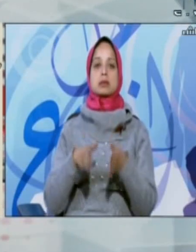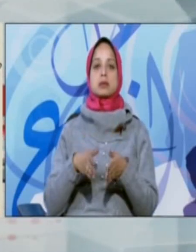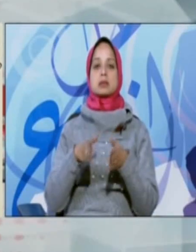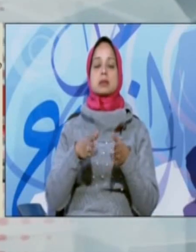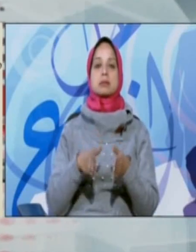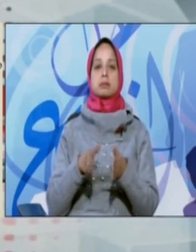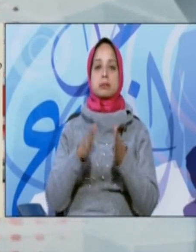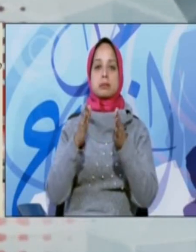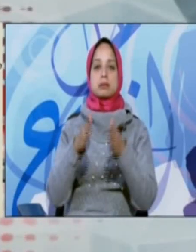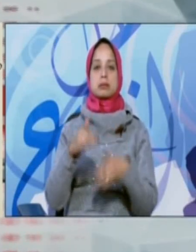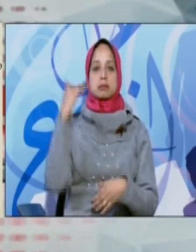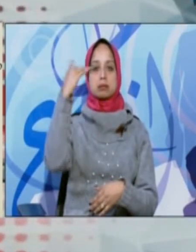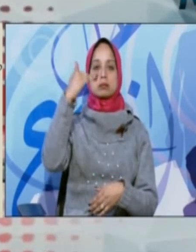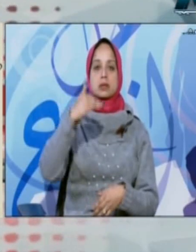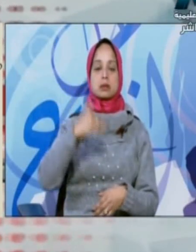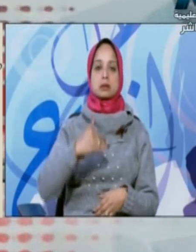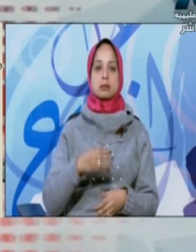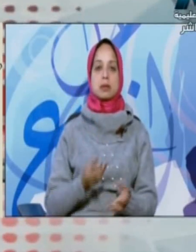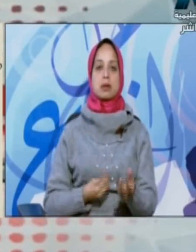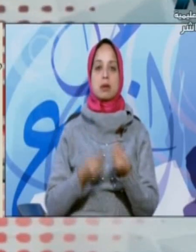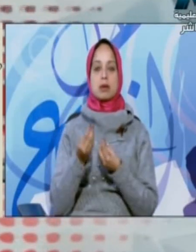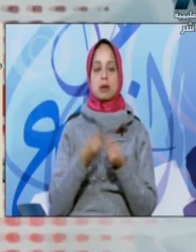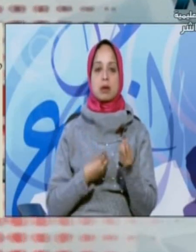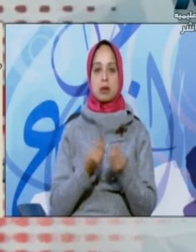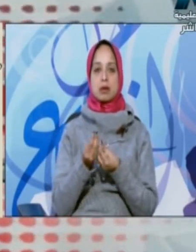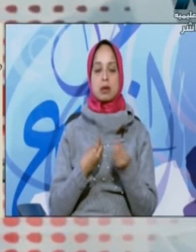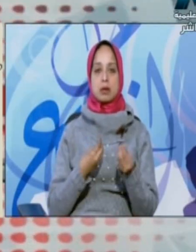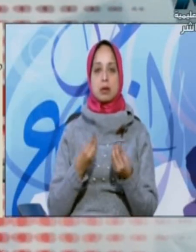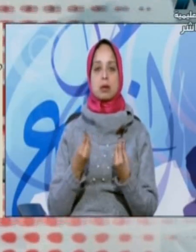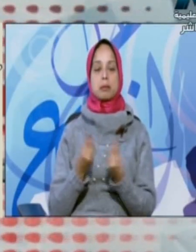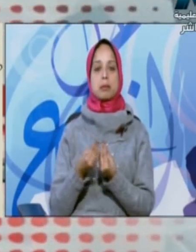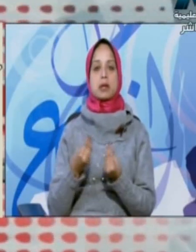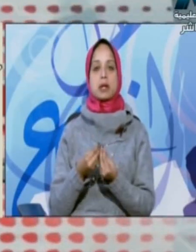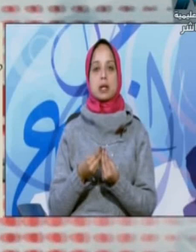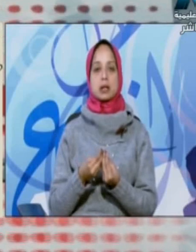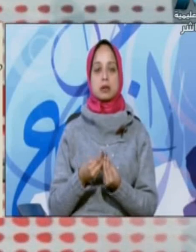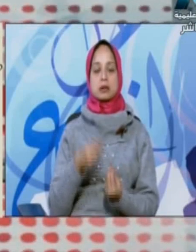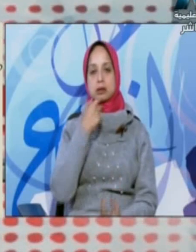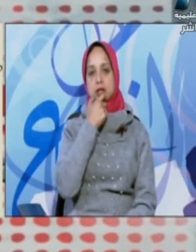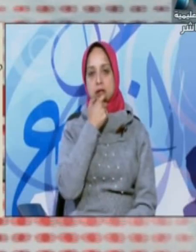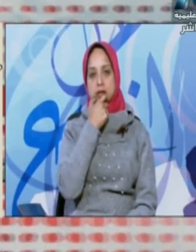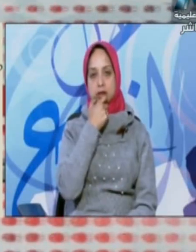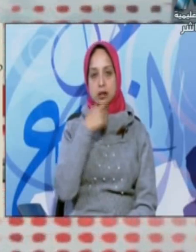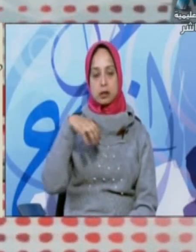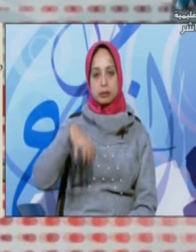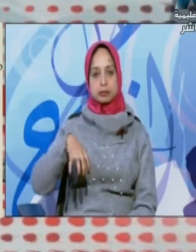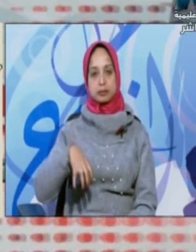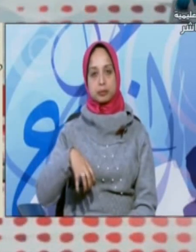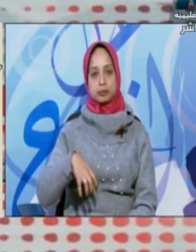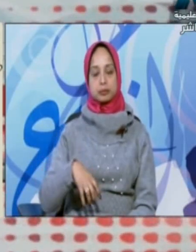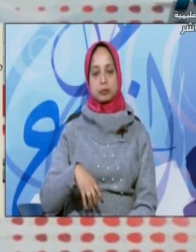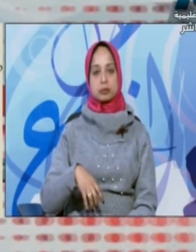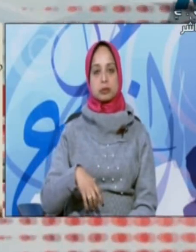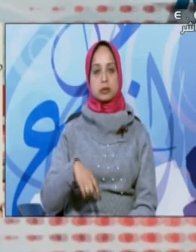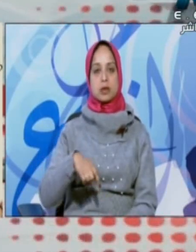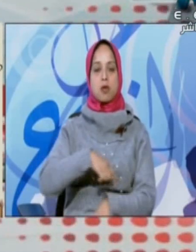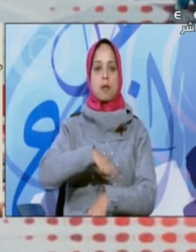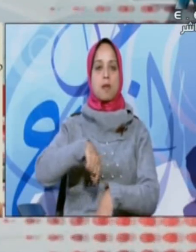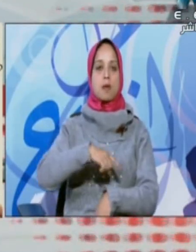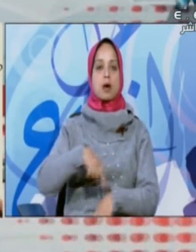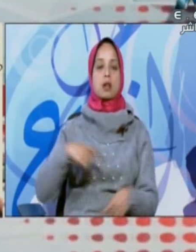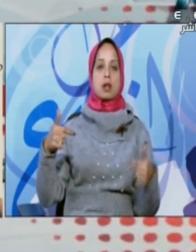هينظم ايه؟ العلاقه. هينظم العلاقه مع مين؟ مع انجلترا اثناء الحرب العالميه